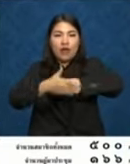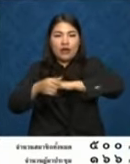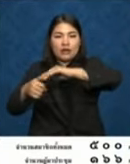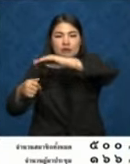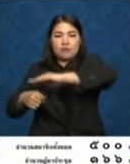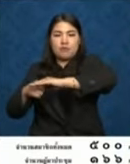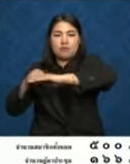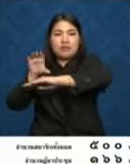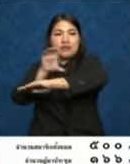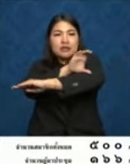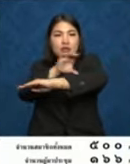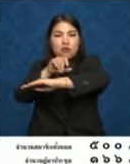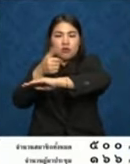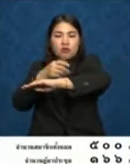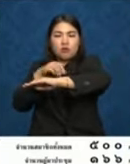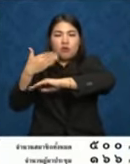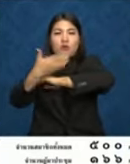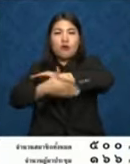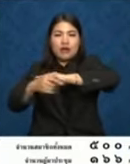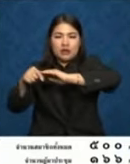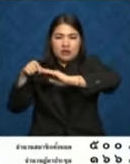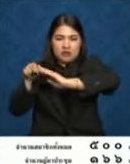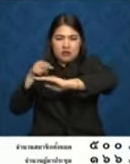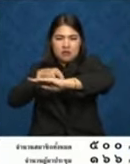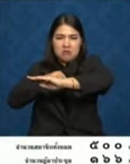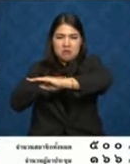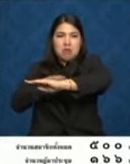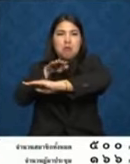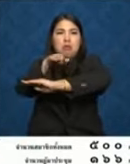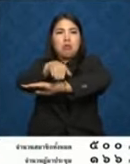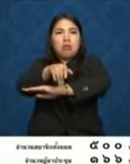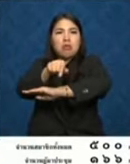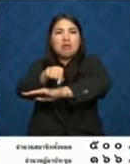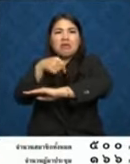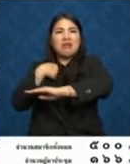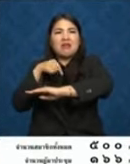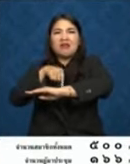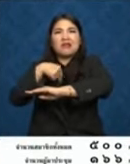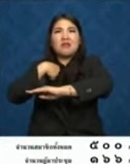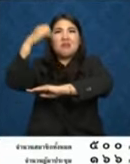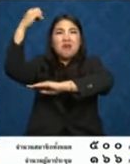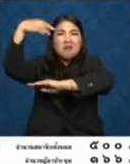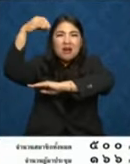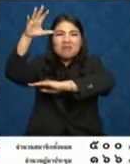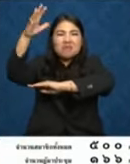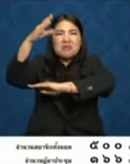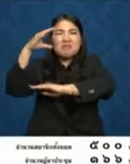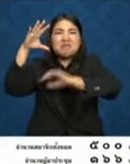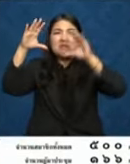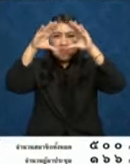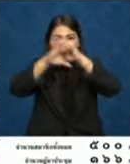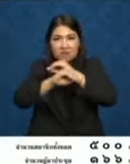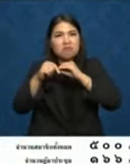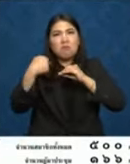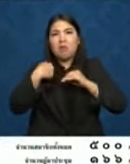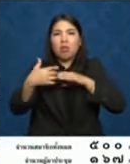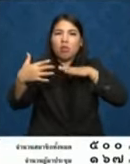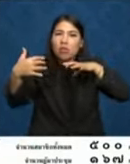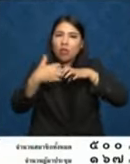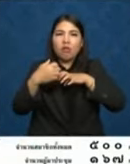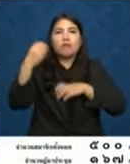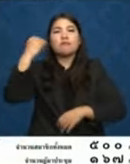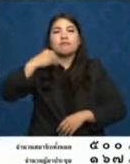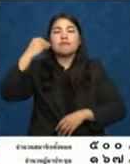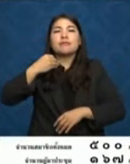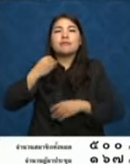ดมุ่งหน้าไปสู่อำเภอขามทะเลสอนะครับตรงนี้นะครับไม่มีไฟฟ้าส่องสว่างเกิดอุบัติเหตุบ่อยมากนะครับเป็นอันตรายกับพี่น้องผู้ใช้รถใช้ถน